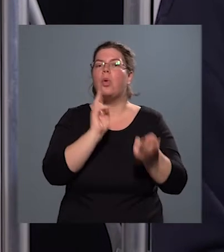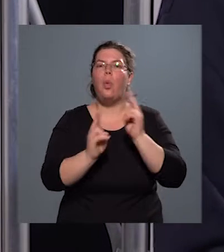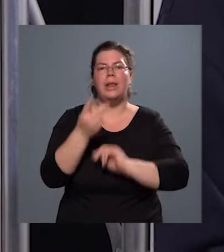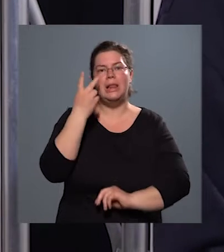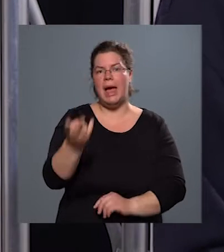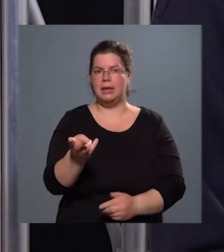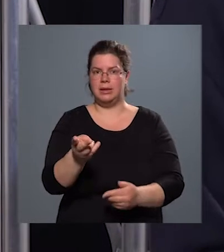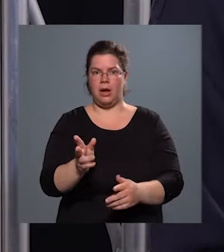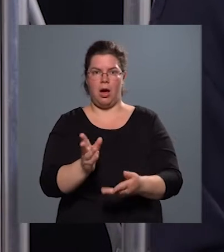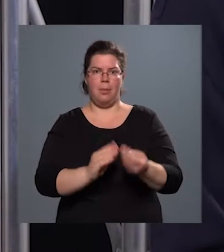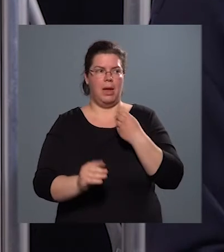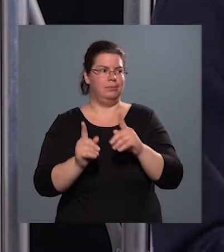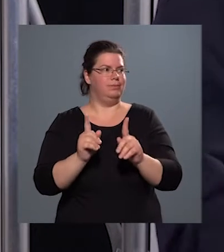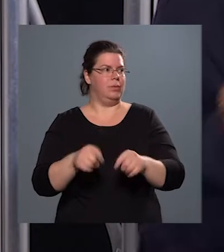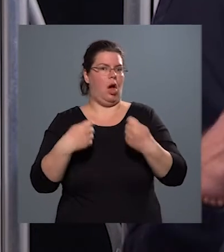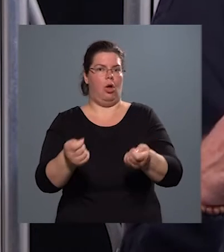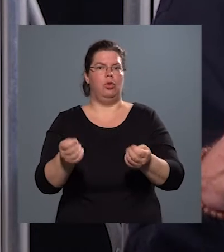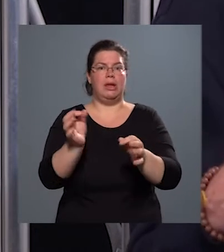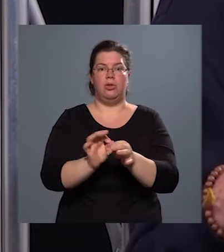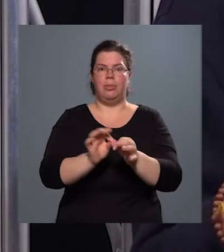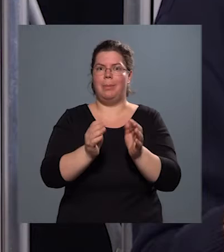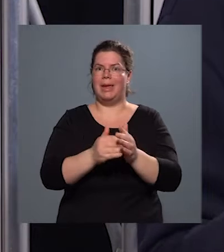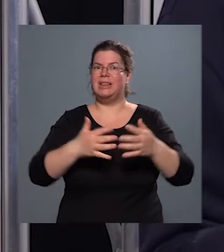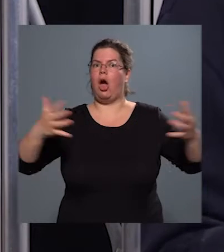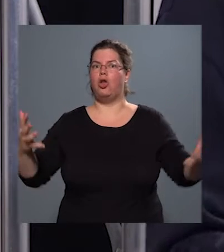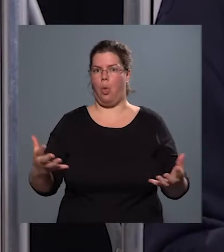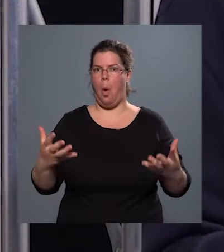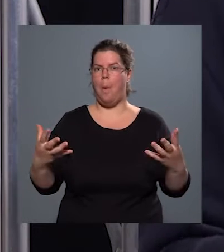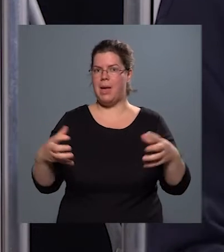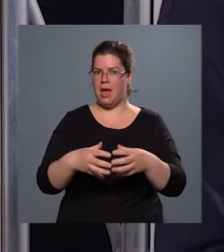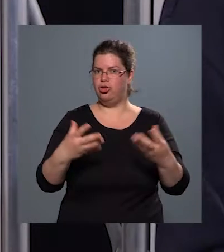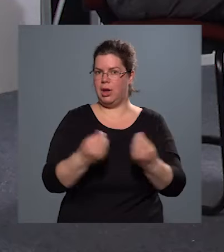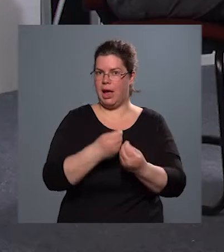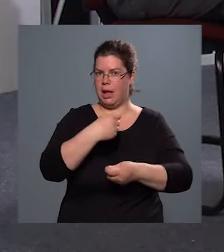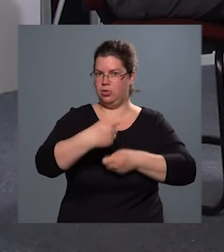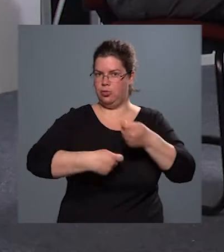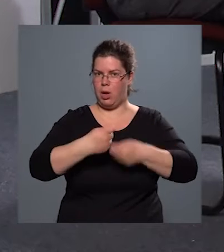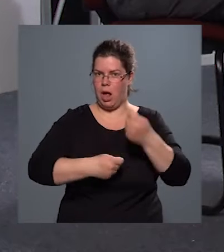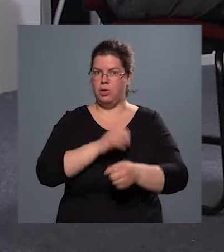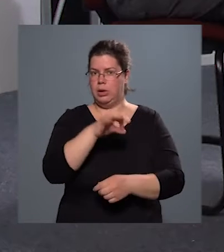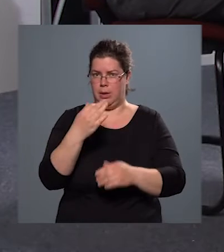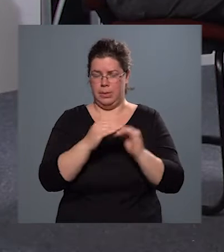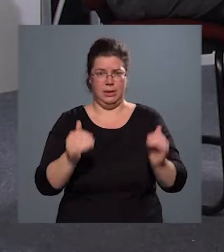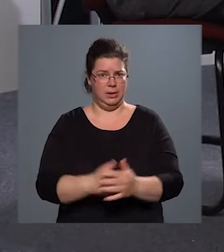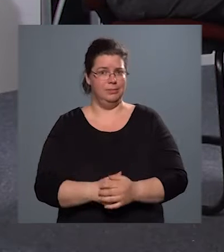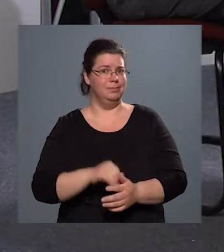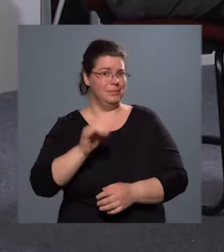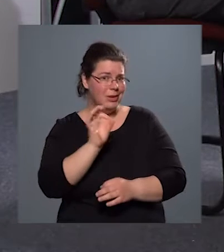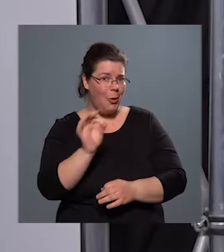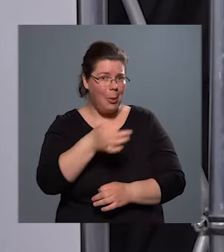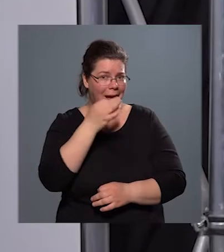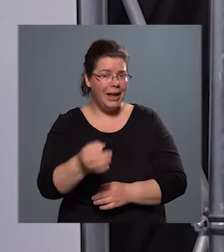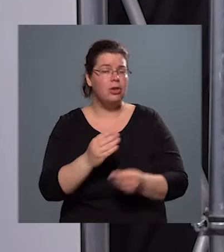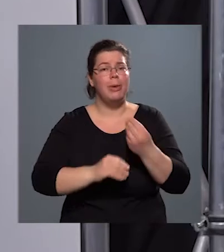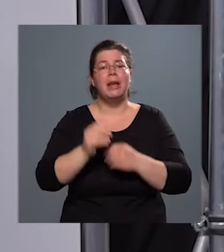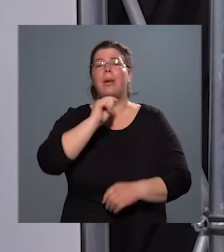adott esetben még sokkal nagyobb egységekkel is foglalkozott napi szinten. Igen, egy jó kérdés, hiszen a